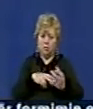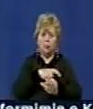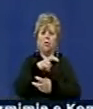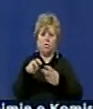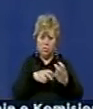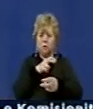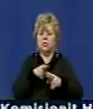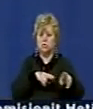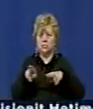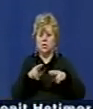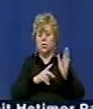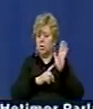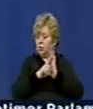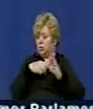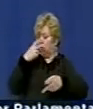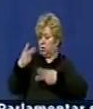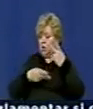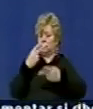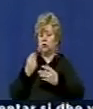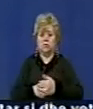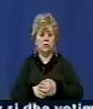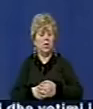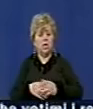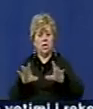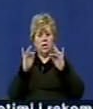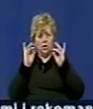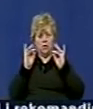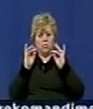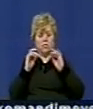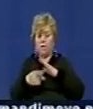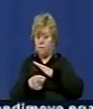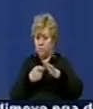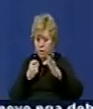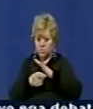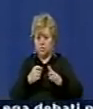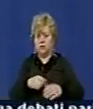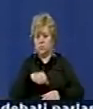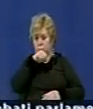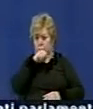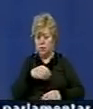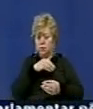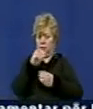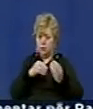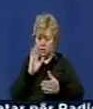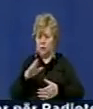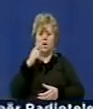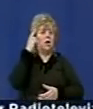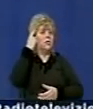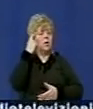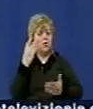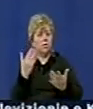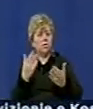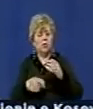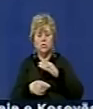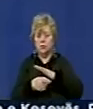në pritje të ndonjë rezultati të hetimeve që do të qonte në zbardhjen e rasteve të vrasjeve të më të dashurve të tyre. Ju e dini se sa vrasje